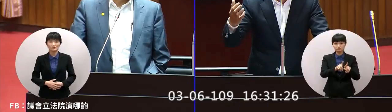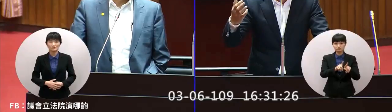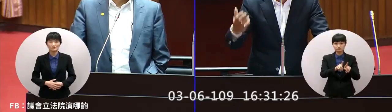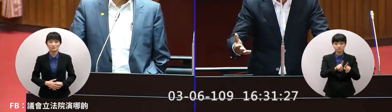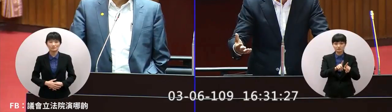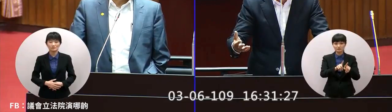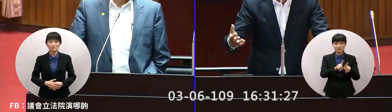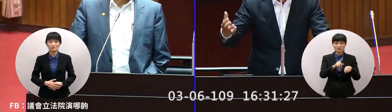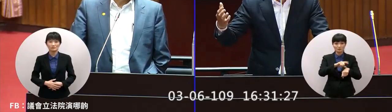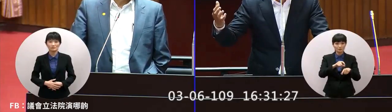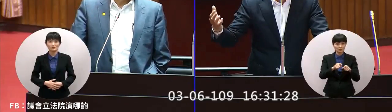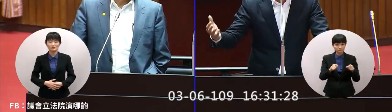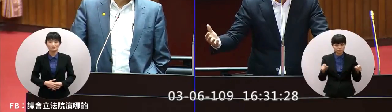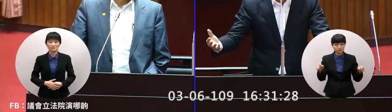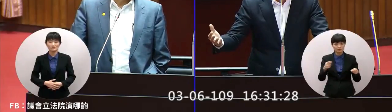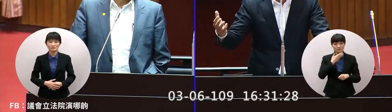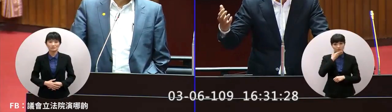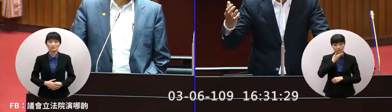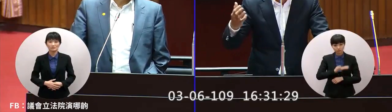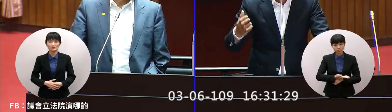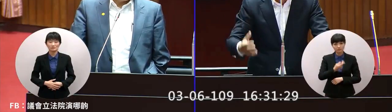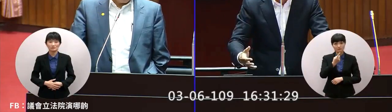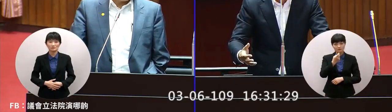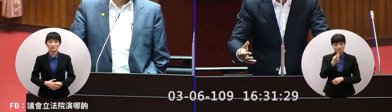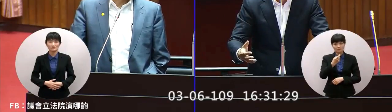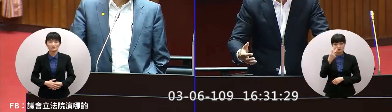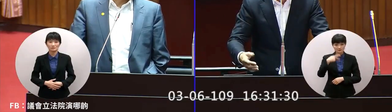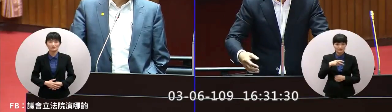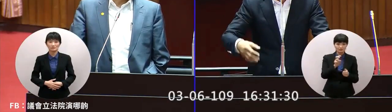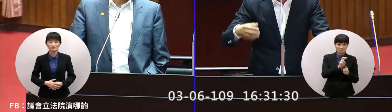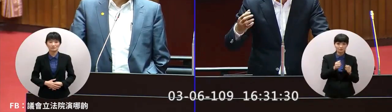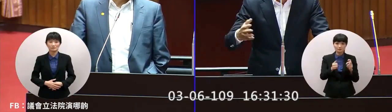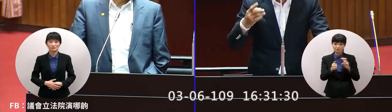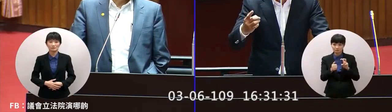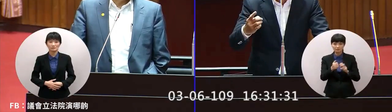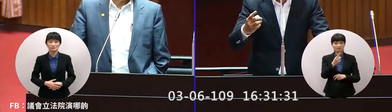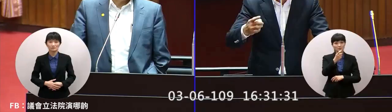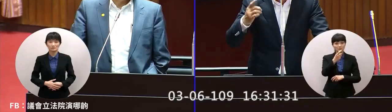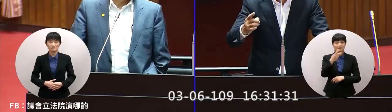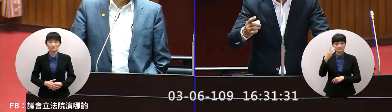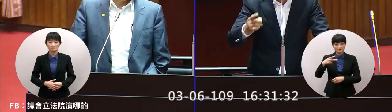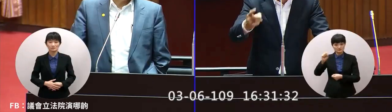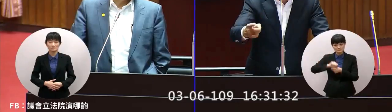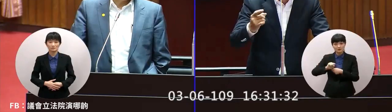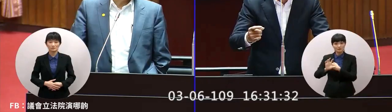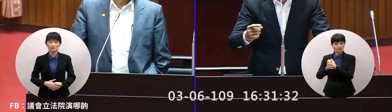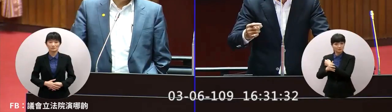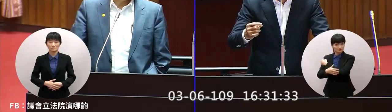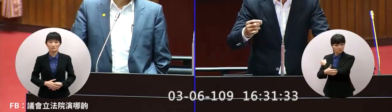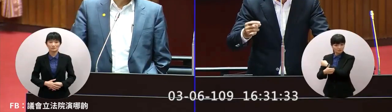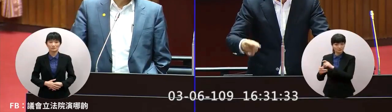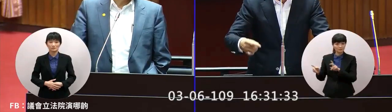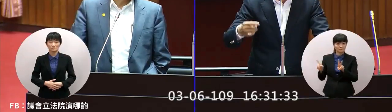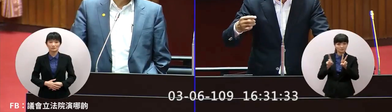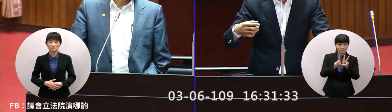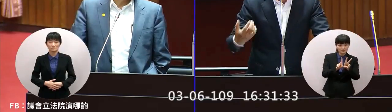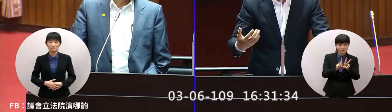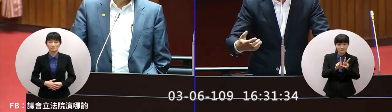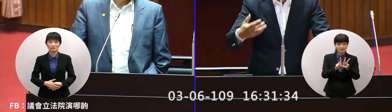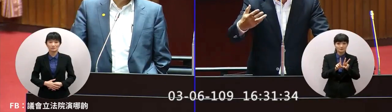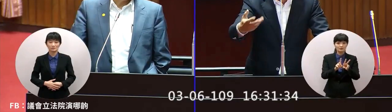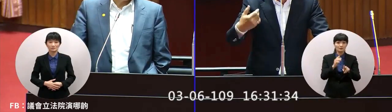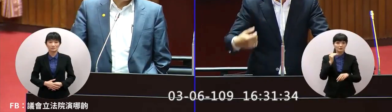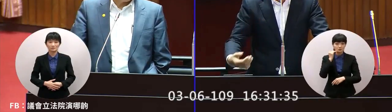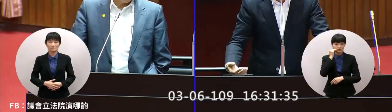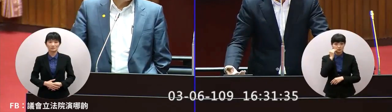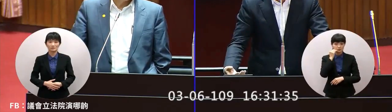照顾一段时间，只袂堪呢啊，所以该先去请一个外籍看护工。好，啊，即马其中一个，比如阿公去大医，阿妈基